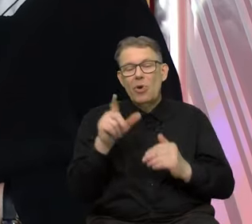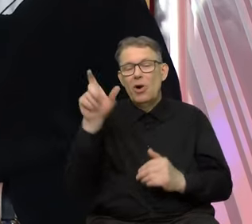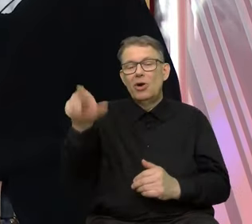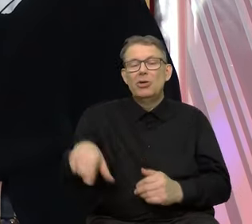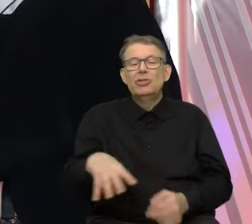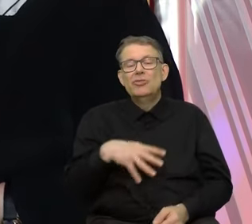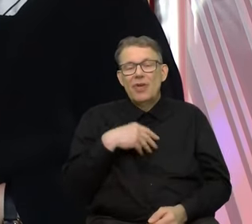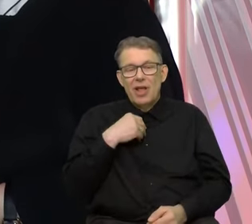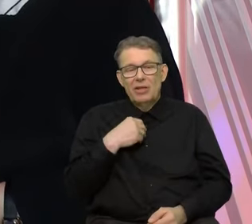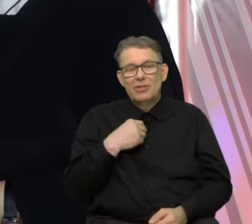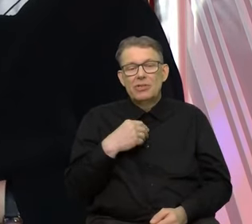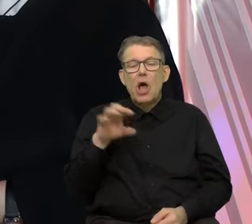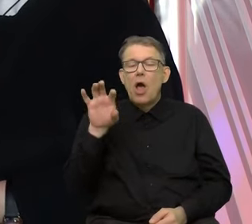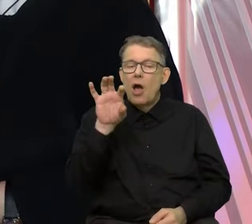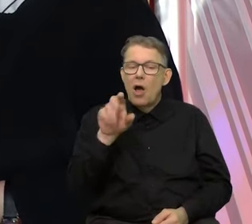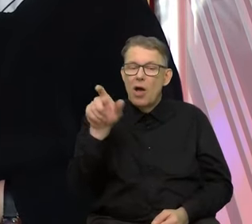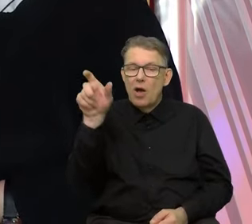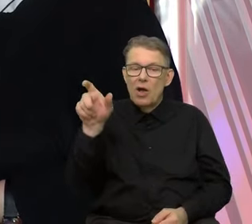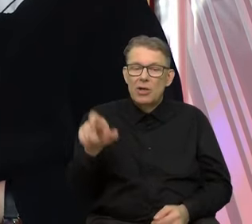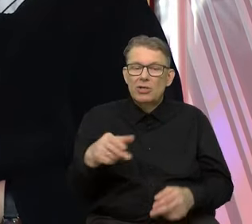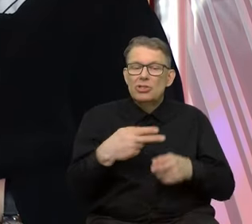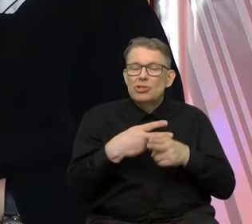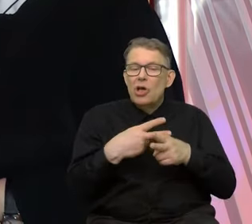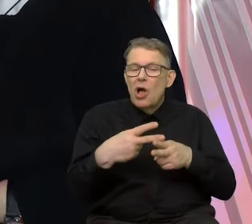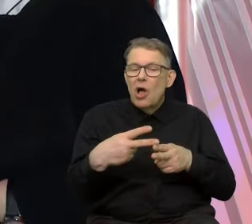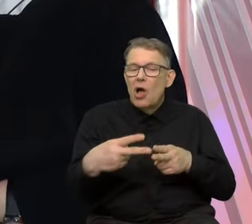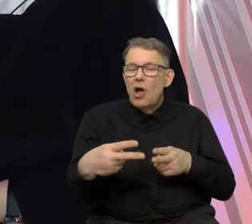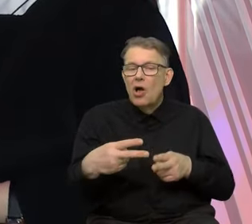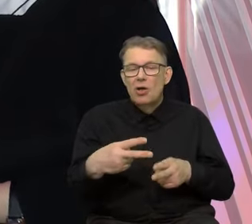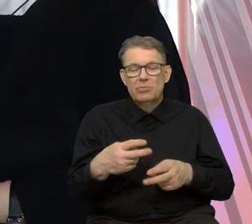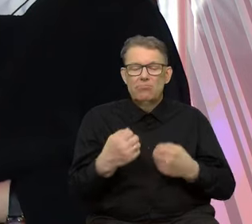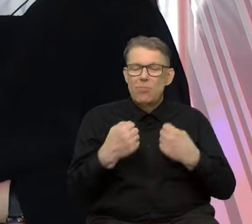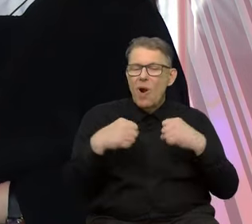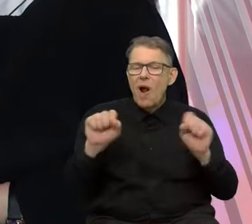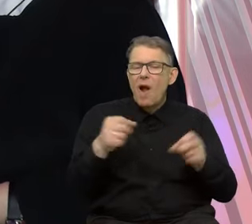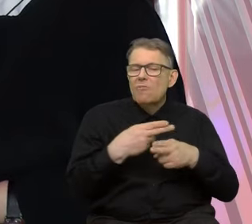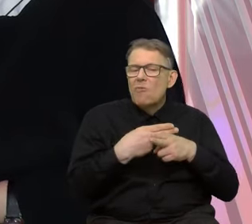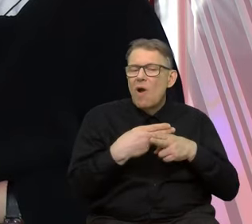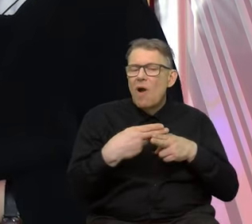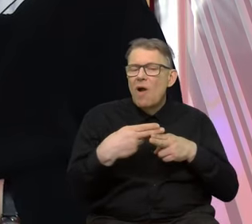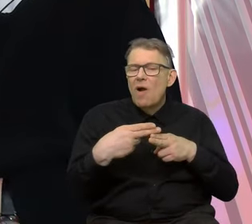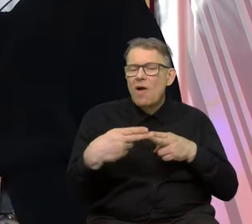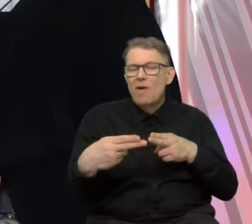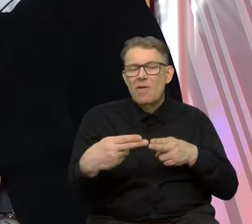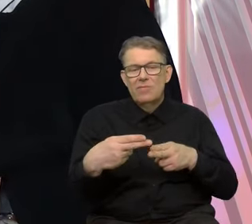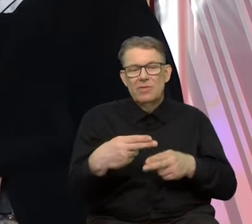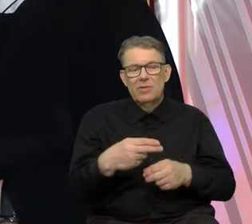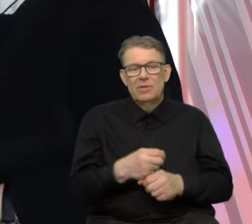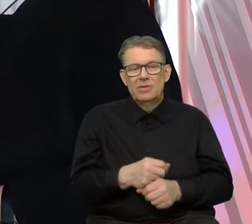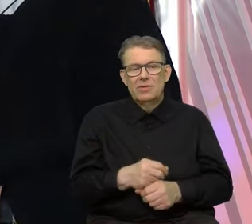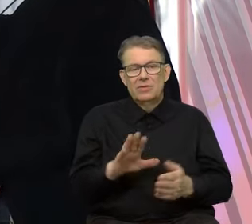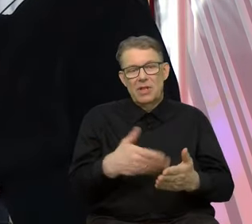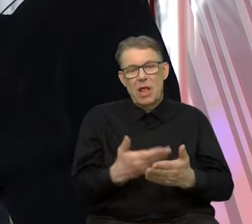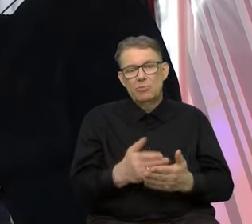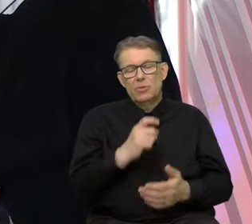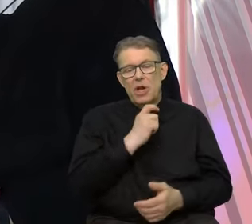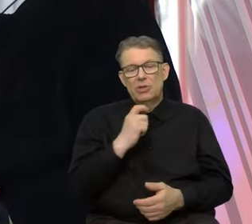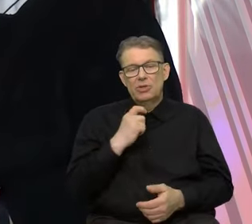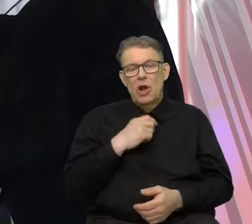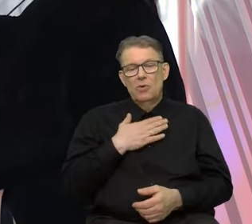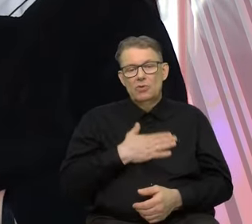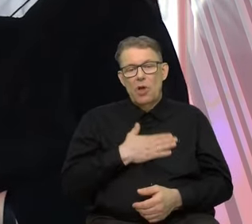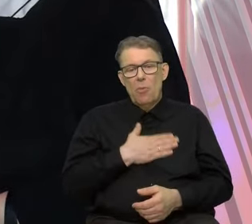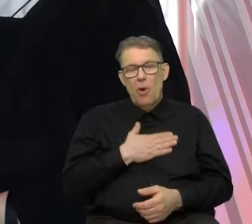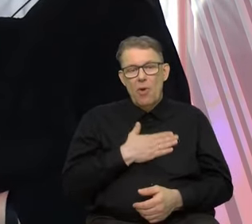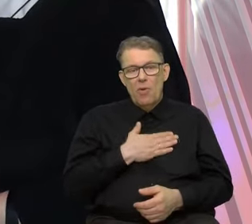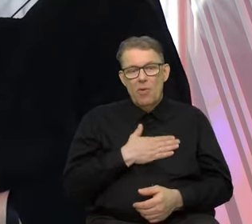jego cnoty, cnoty heroiczne, na przykład ksiądz Michał Sobocko